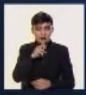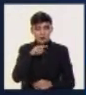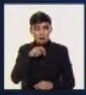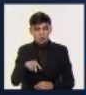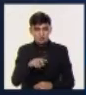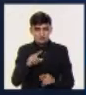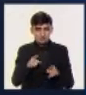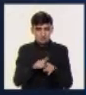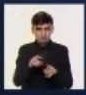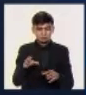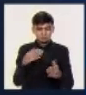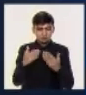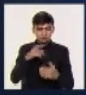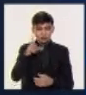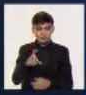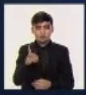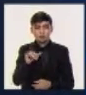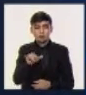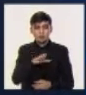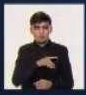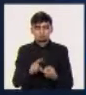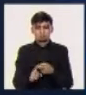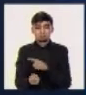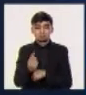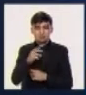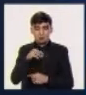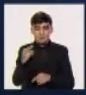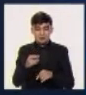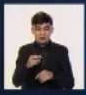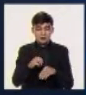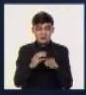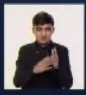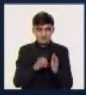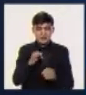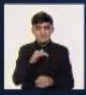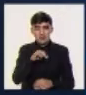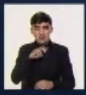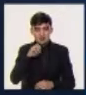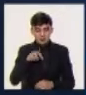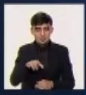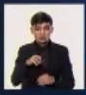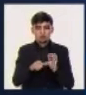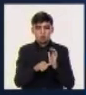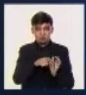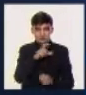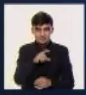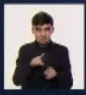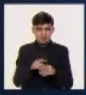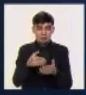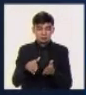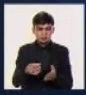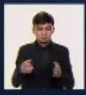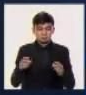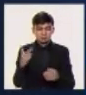самоизоляцию после того, как пообщался с человеком, у которого выявили COVID-19. Филипп VI отменил все мероприятия на две недели. Его